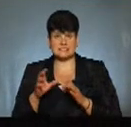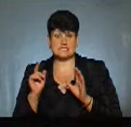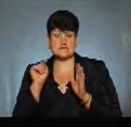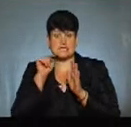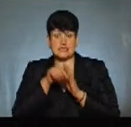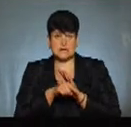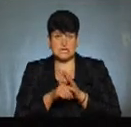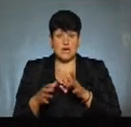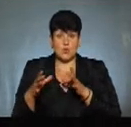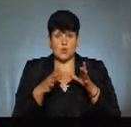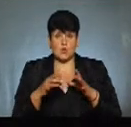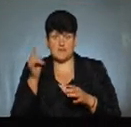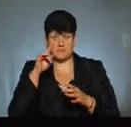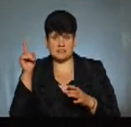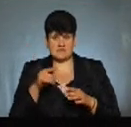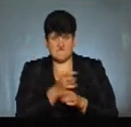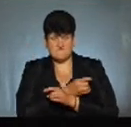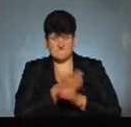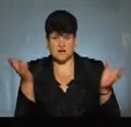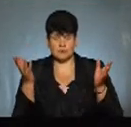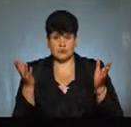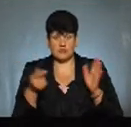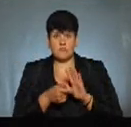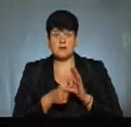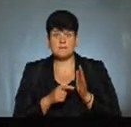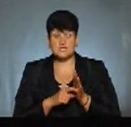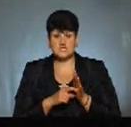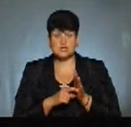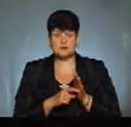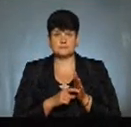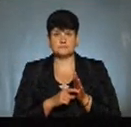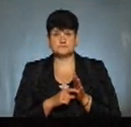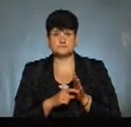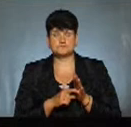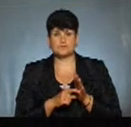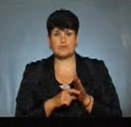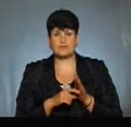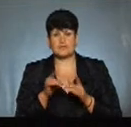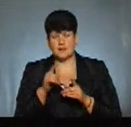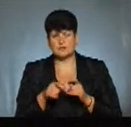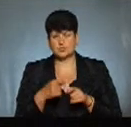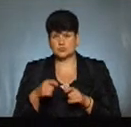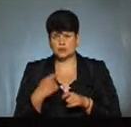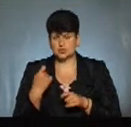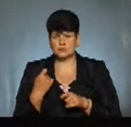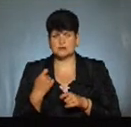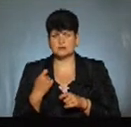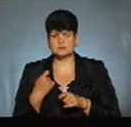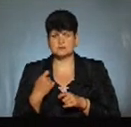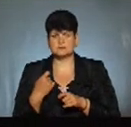блискавка. Вона вибухнула в приміщенні, там такі ушкодження деякі завдала,